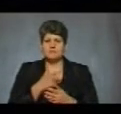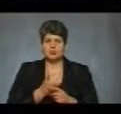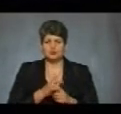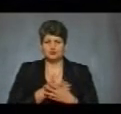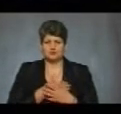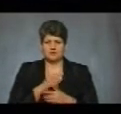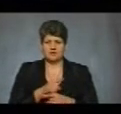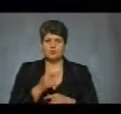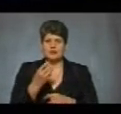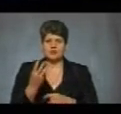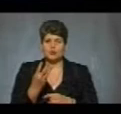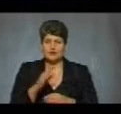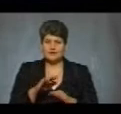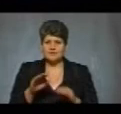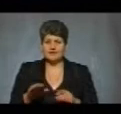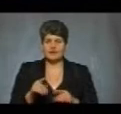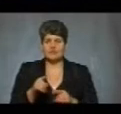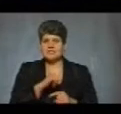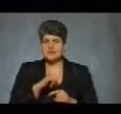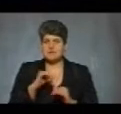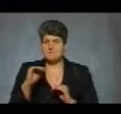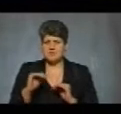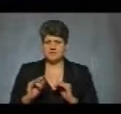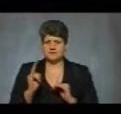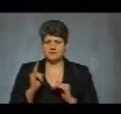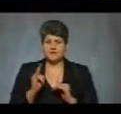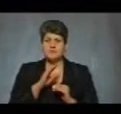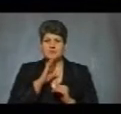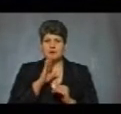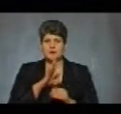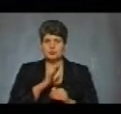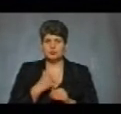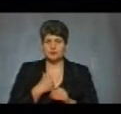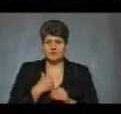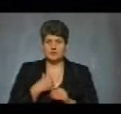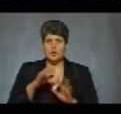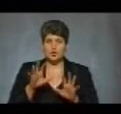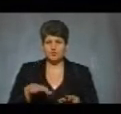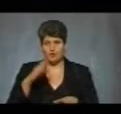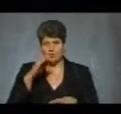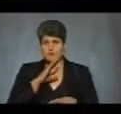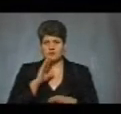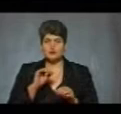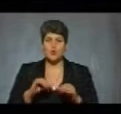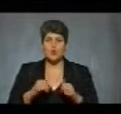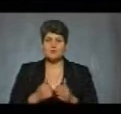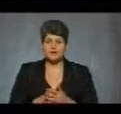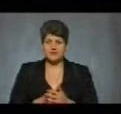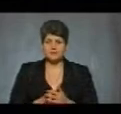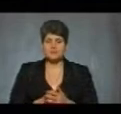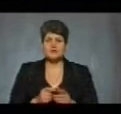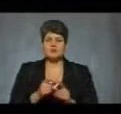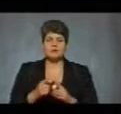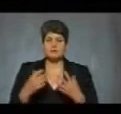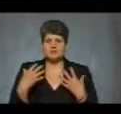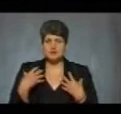троє дітей, Христина наймолодша, вона дуже любить своїх дітей. Просто мама була в мене головою батьківського комітету. За словами начальника